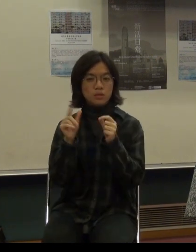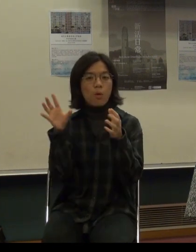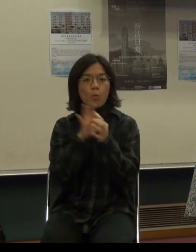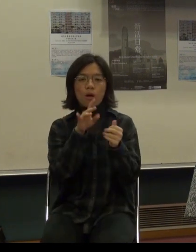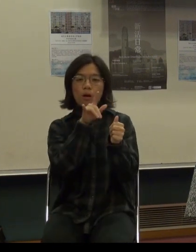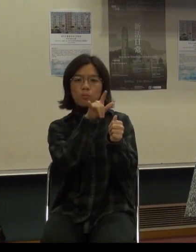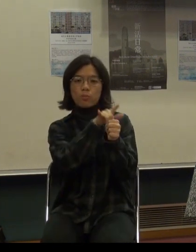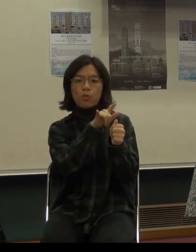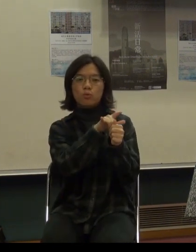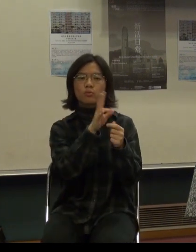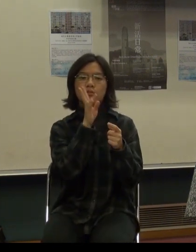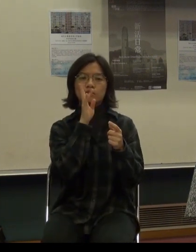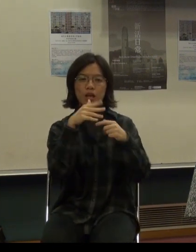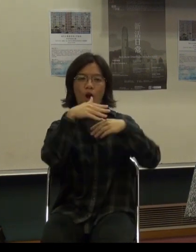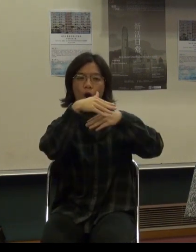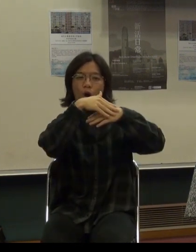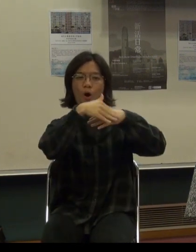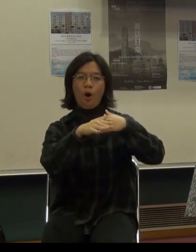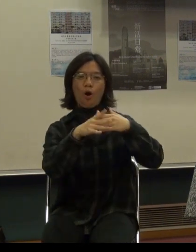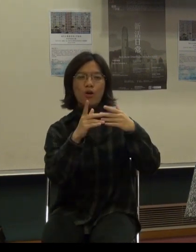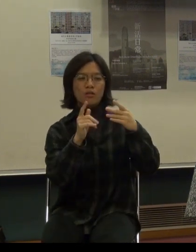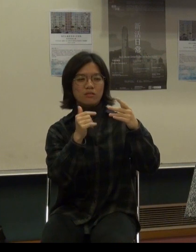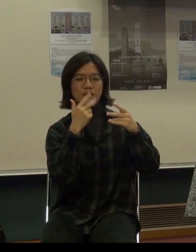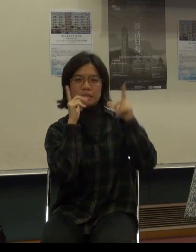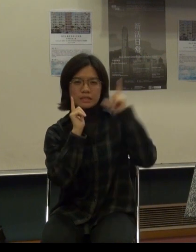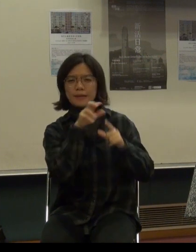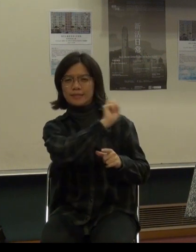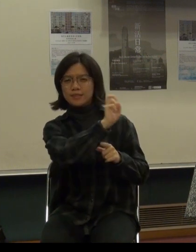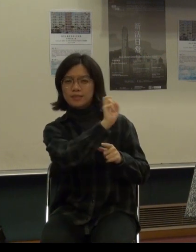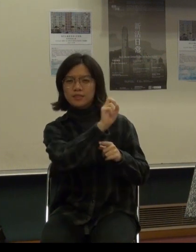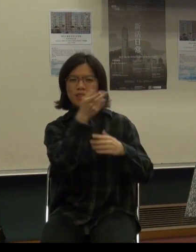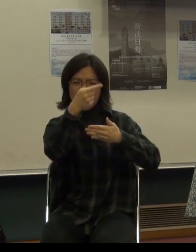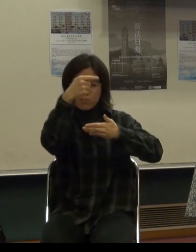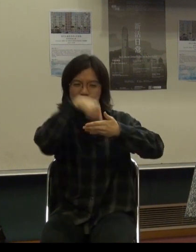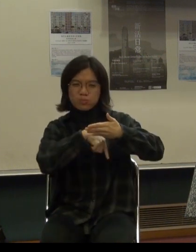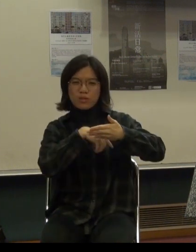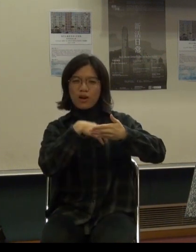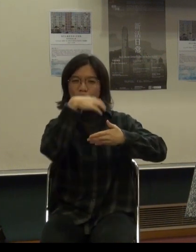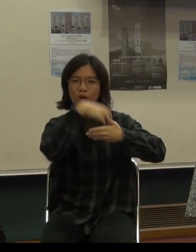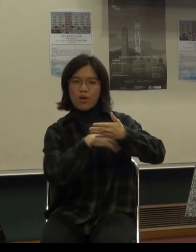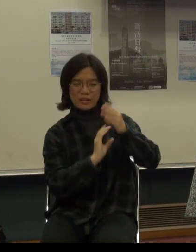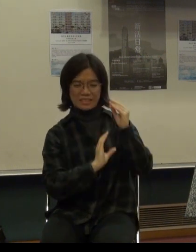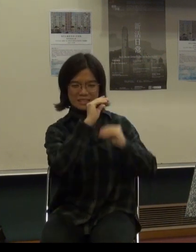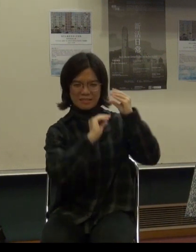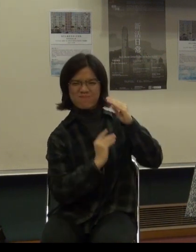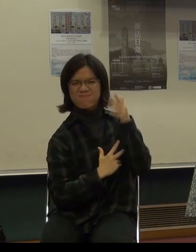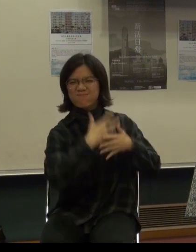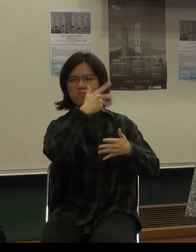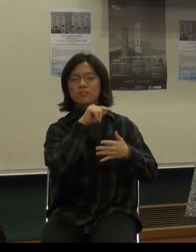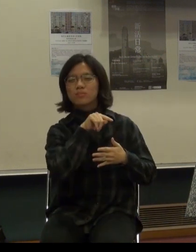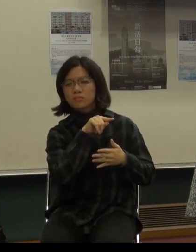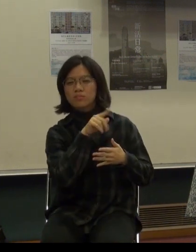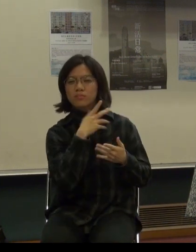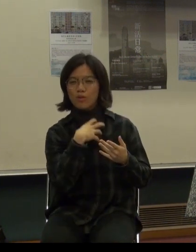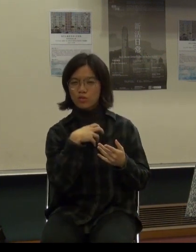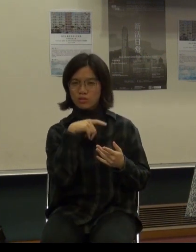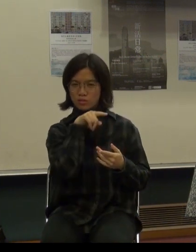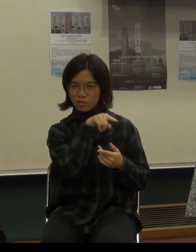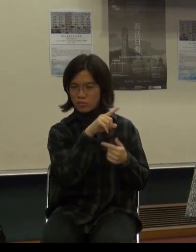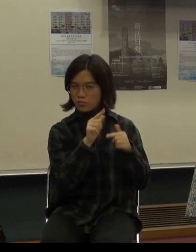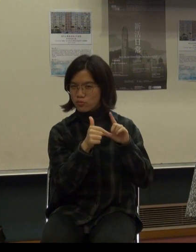育個外殼，然後再響裏邊起千萬層嘅高樓大廈，依一個咁樣嘅取